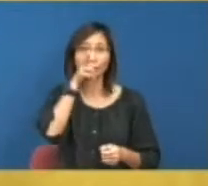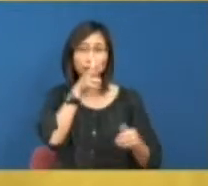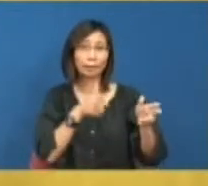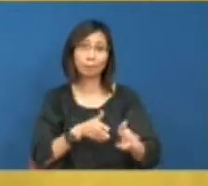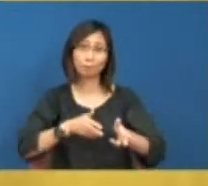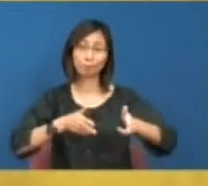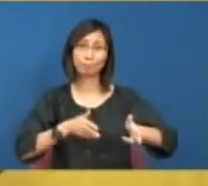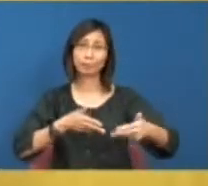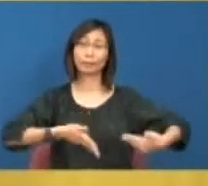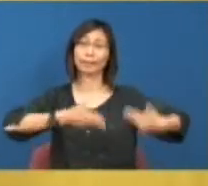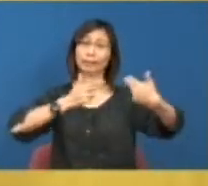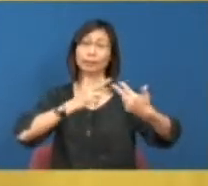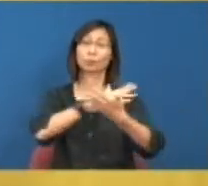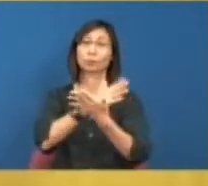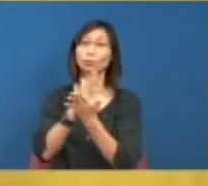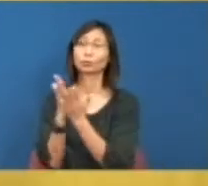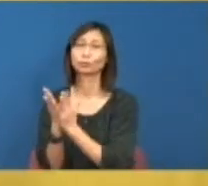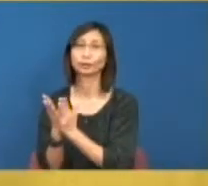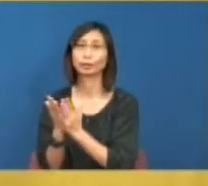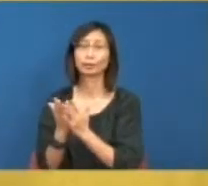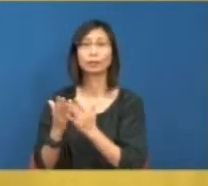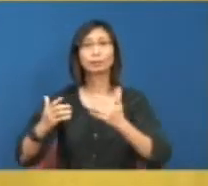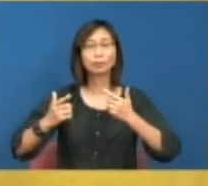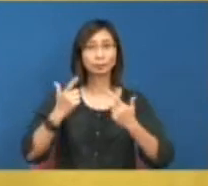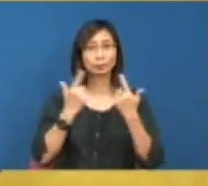嘅所謂無謂嘅紛爭咧，係解決咗佢。